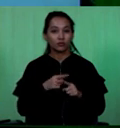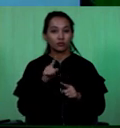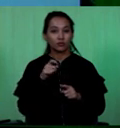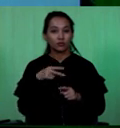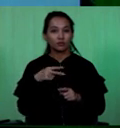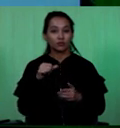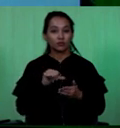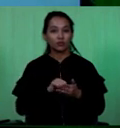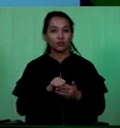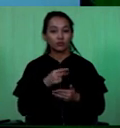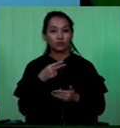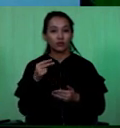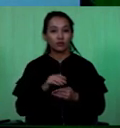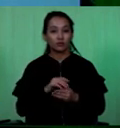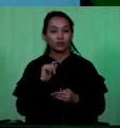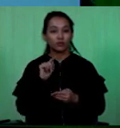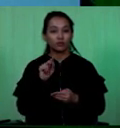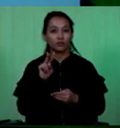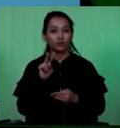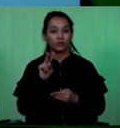126 barobar